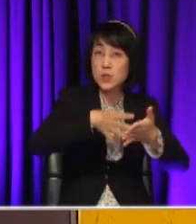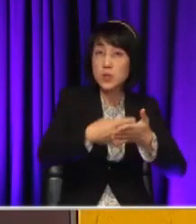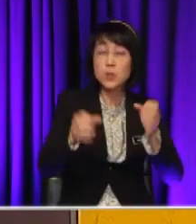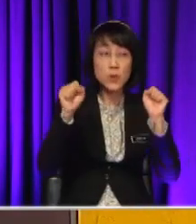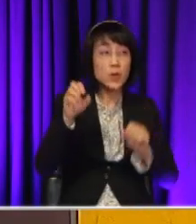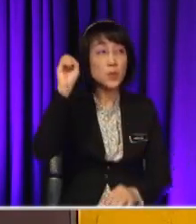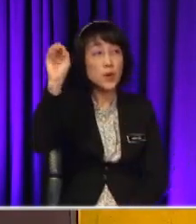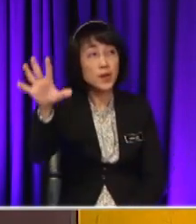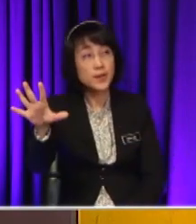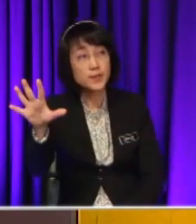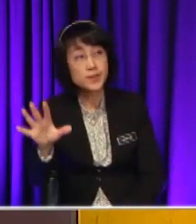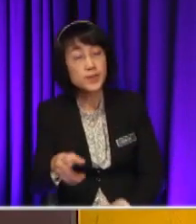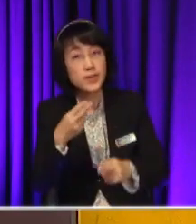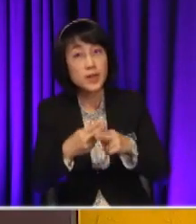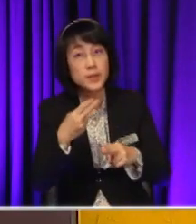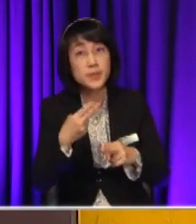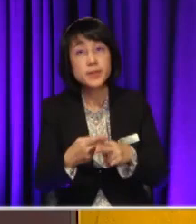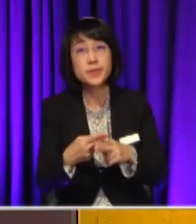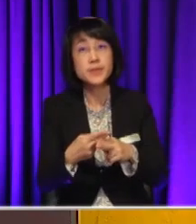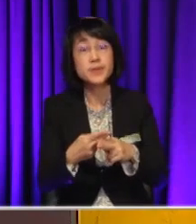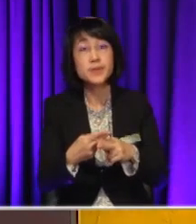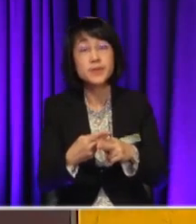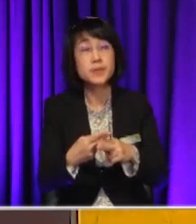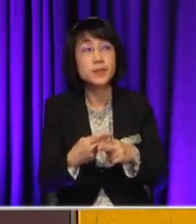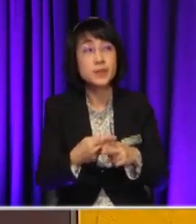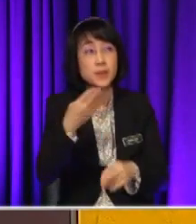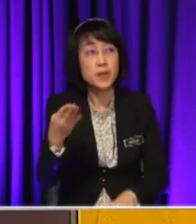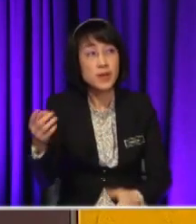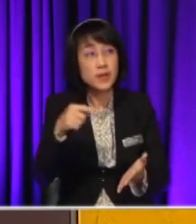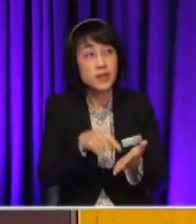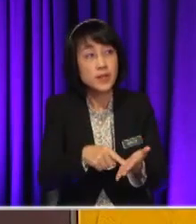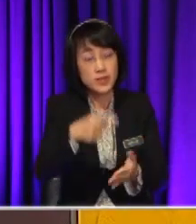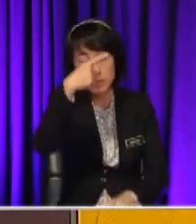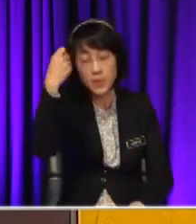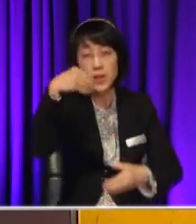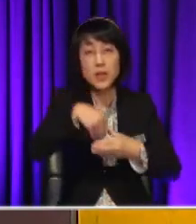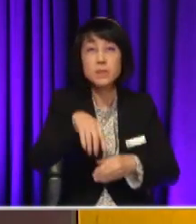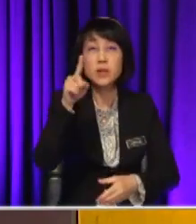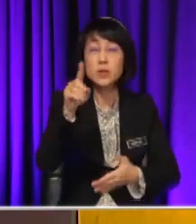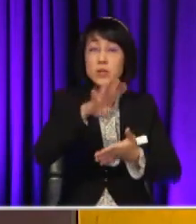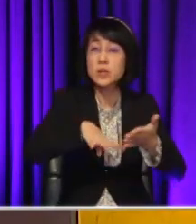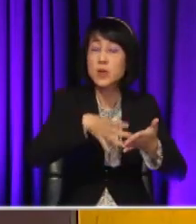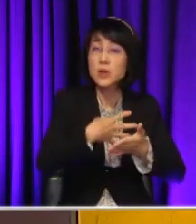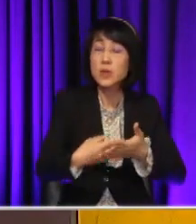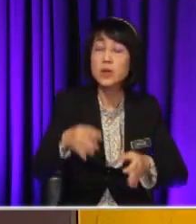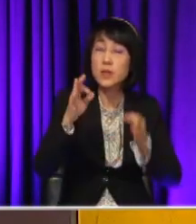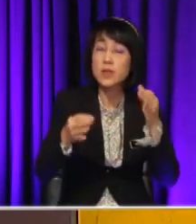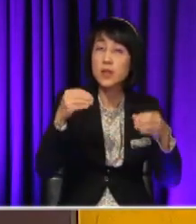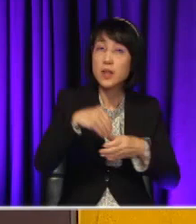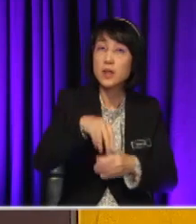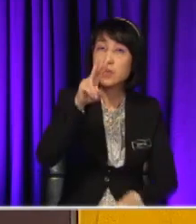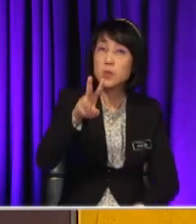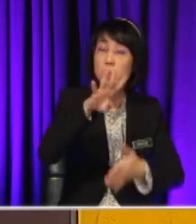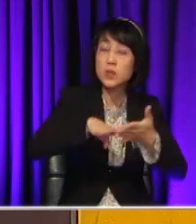buang nama barang ini coba di dalam satu jadwal kalau kita dalam dua jadwal